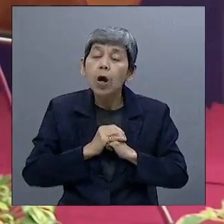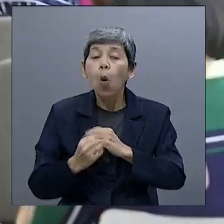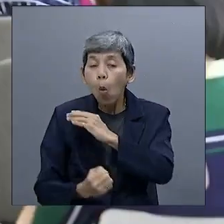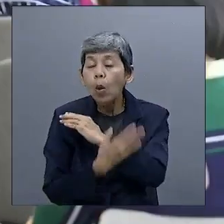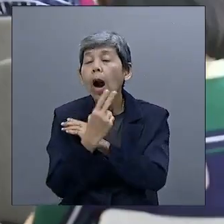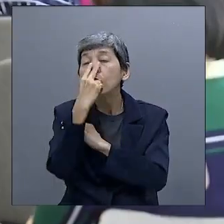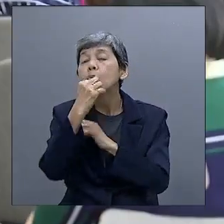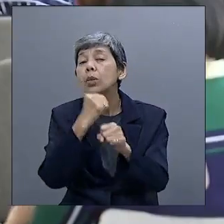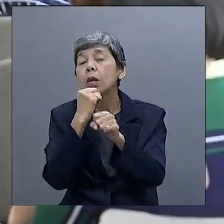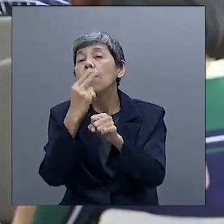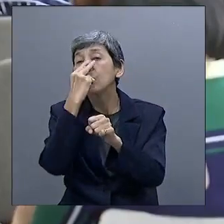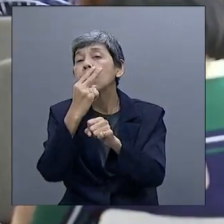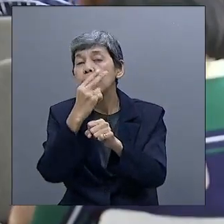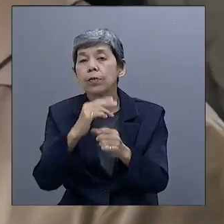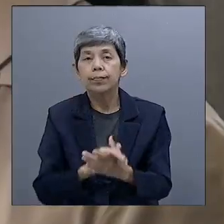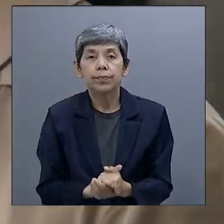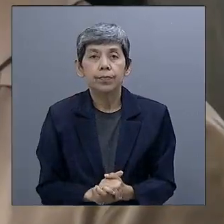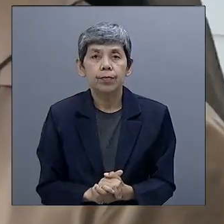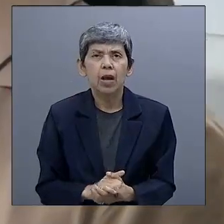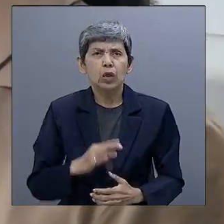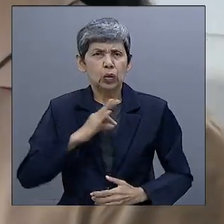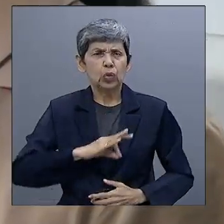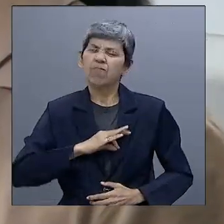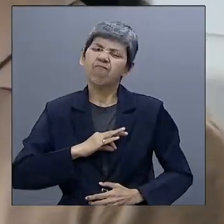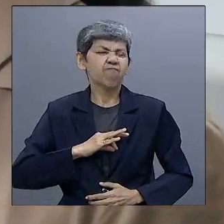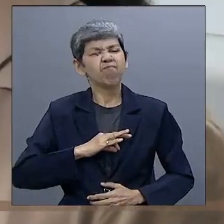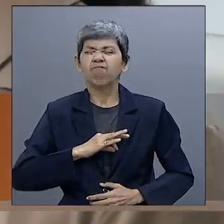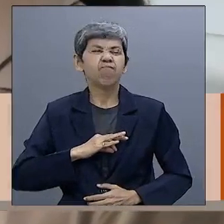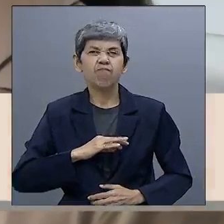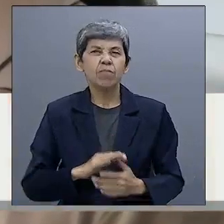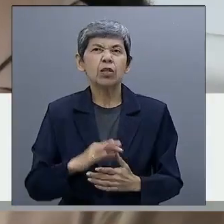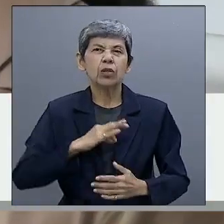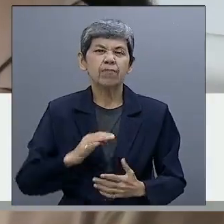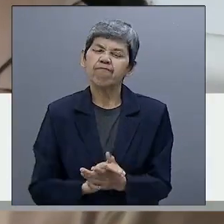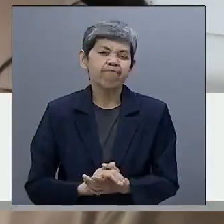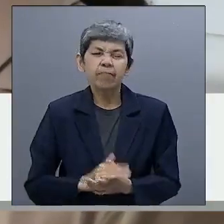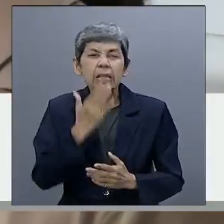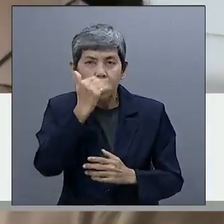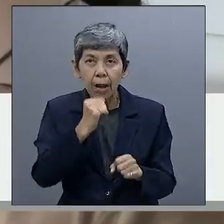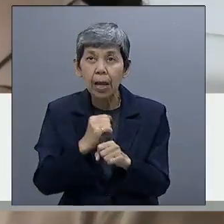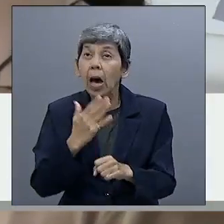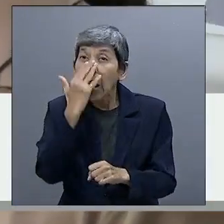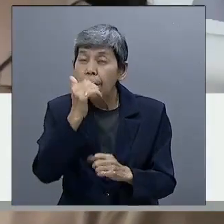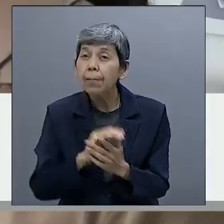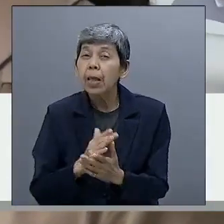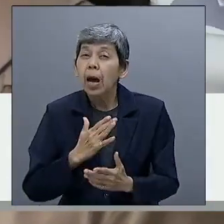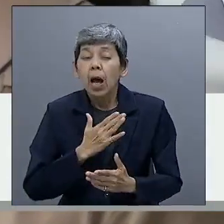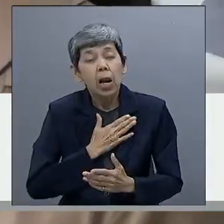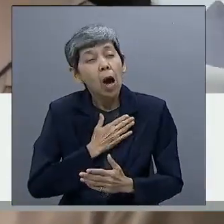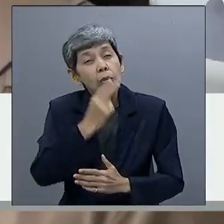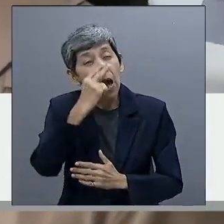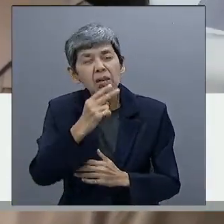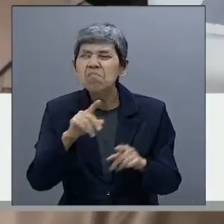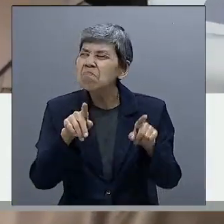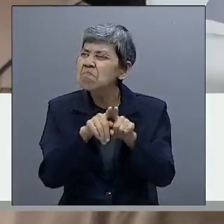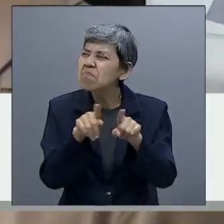พิสูจน์ฝีมือกันก่อนค่ะ รู้สึกไม่ค่อยประทับใจแล้วก็รู้สึกไม่ค่อยดีเท่าไหร่อะค่ะเพราะว่าคือเหมือ